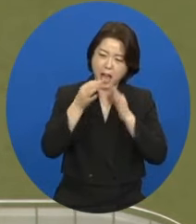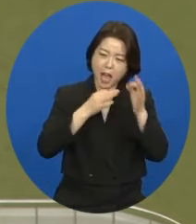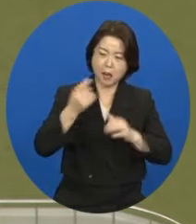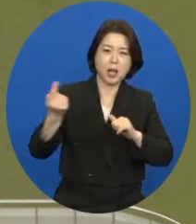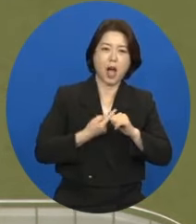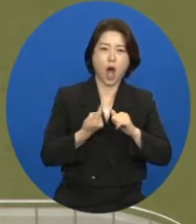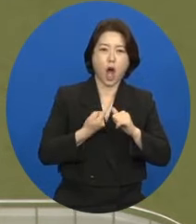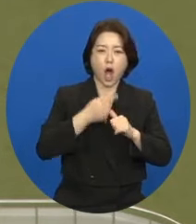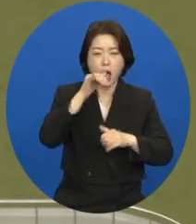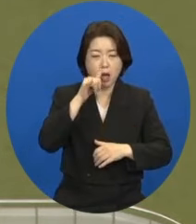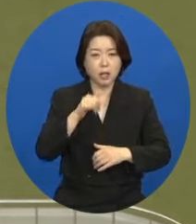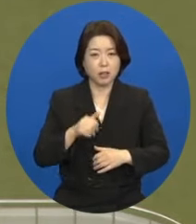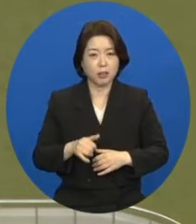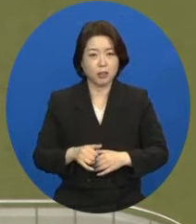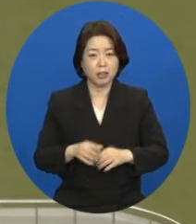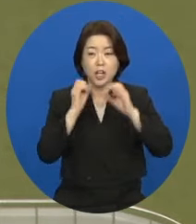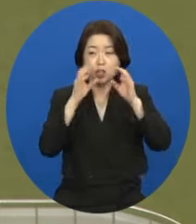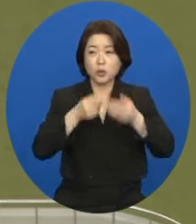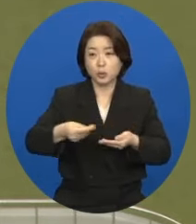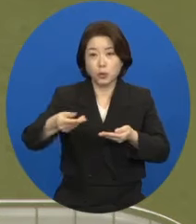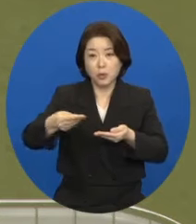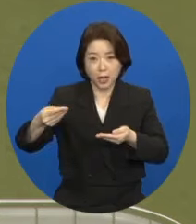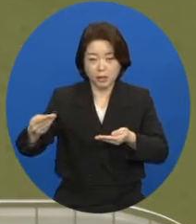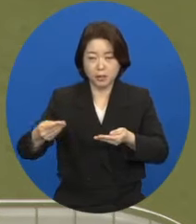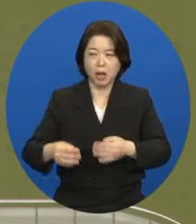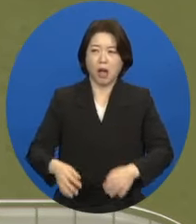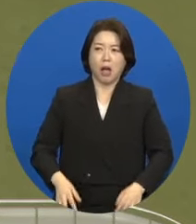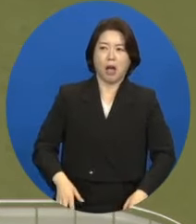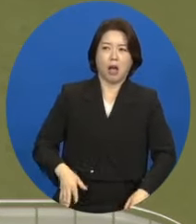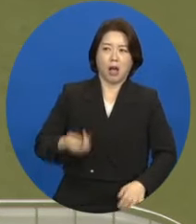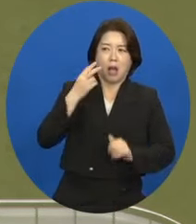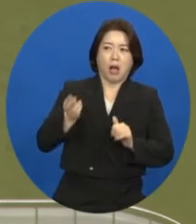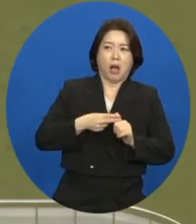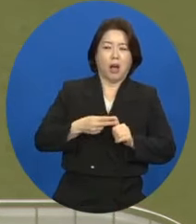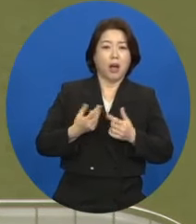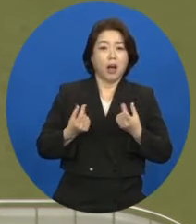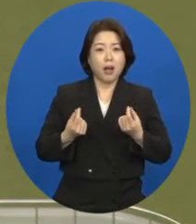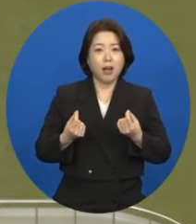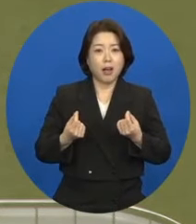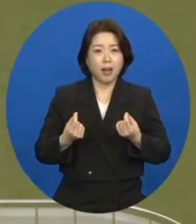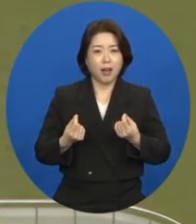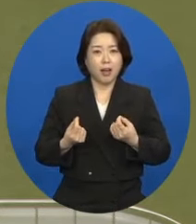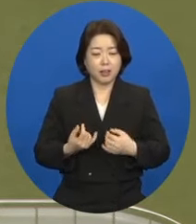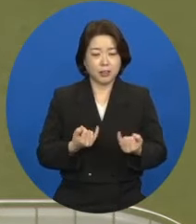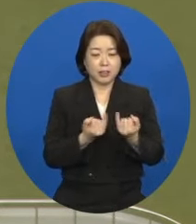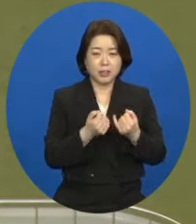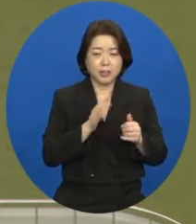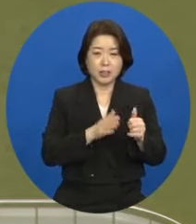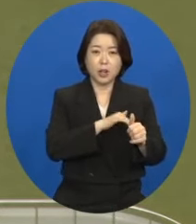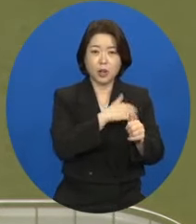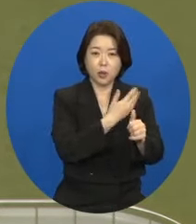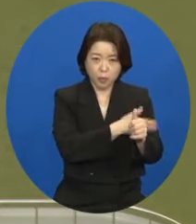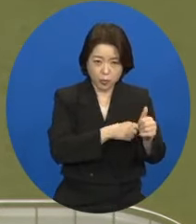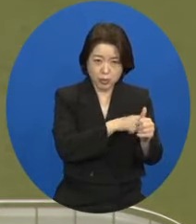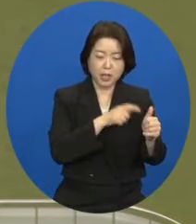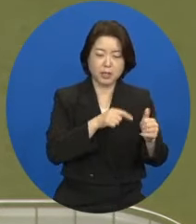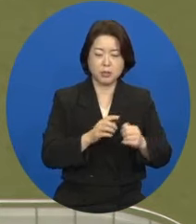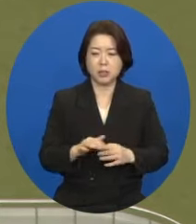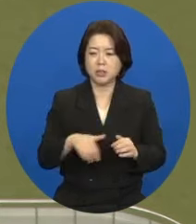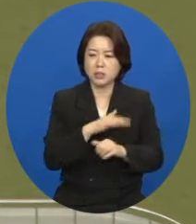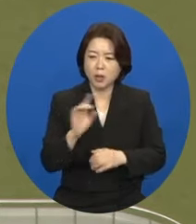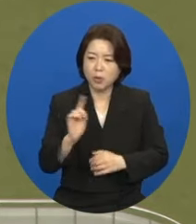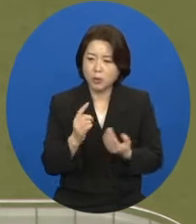막 하시더라고요. 모욕을 당한 거야. 그러니까 이 여자 권사님이 이 상황 속에서 어떻게